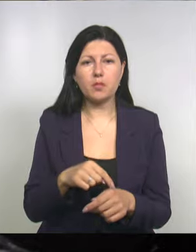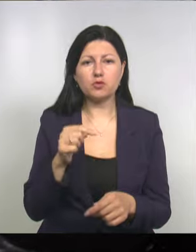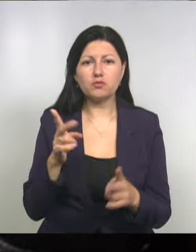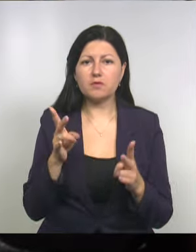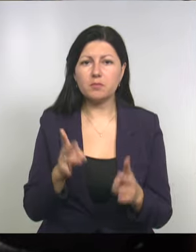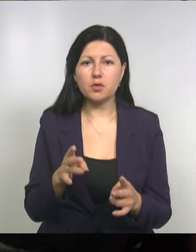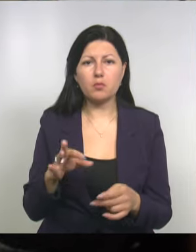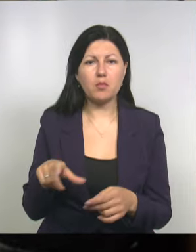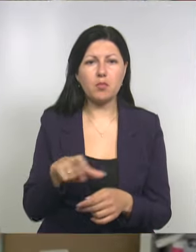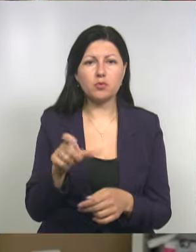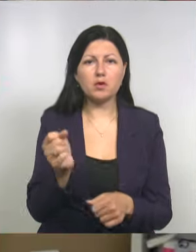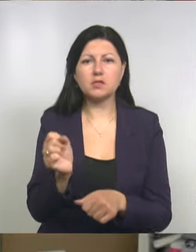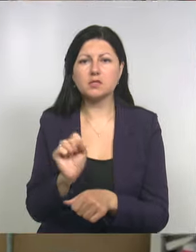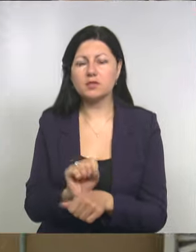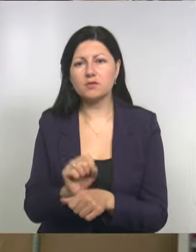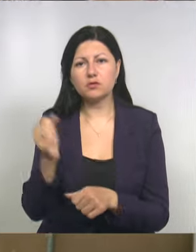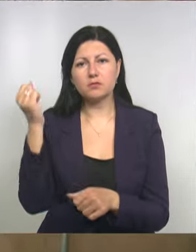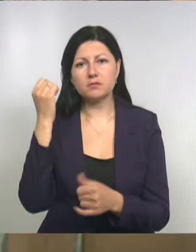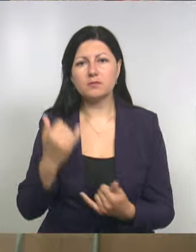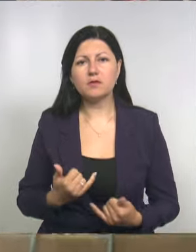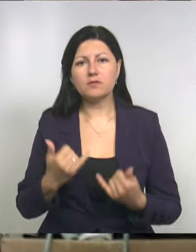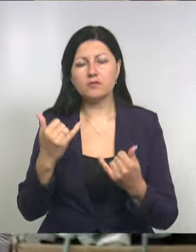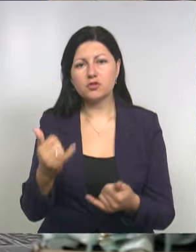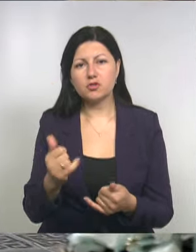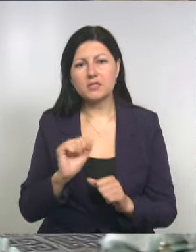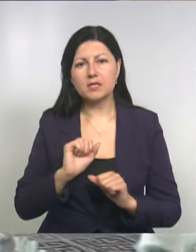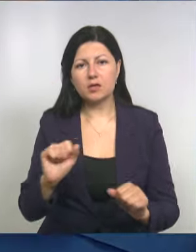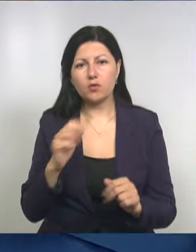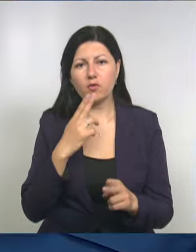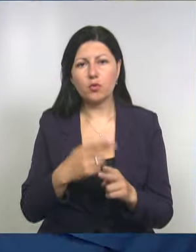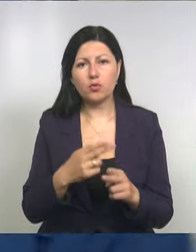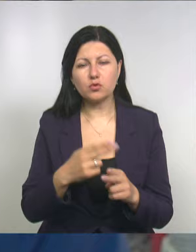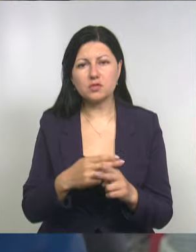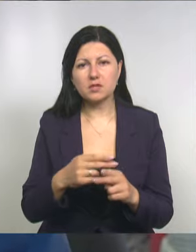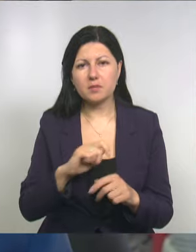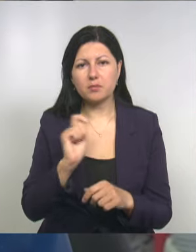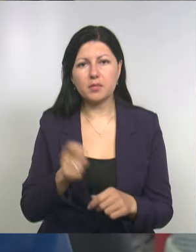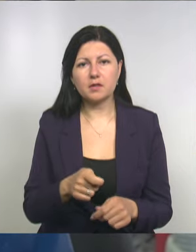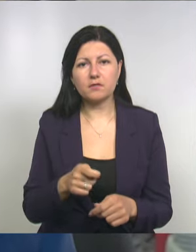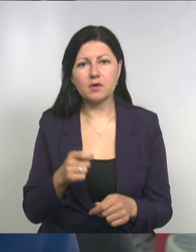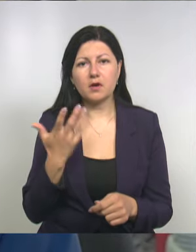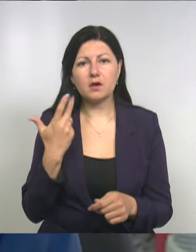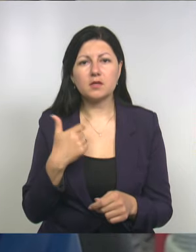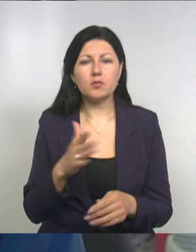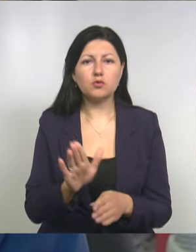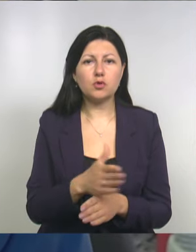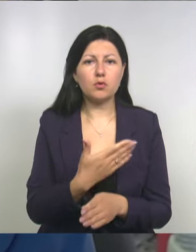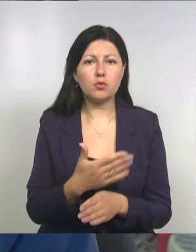беду, по пути остановились у мемориала в честь героев Курской битвы. Когда мы уже гуляли